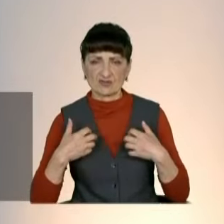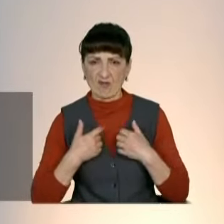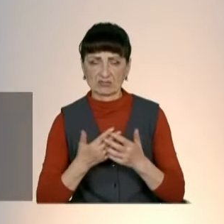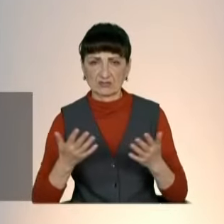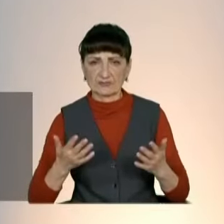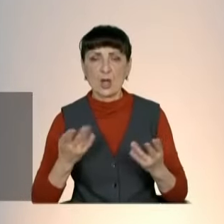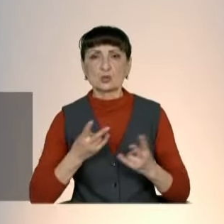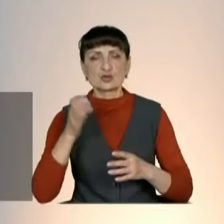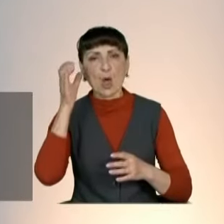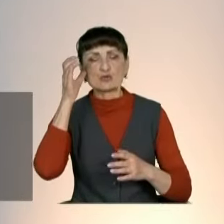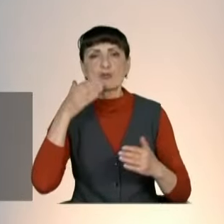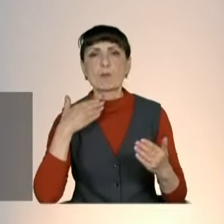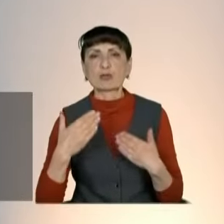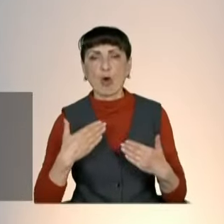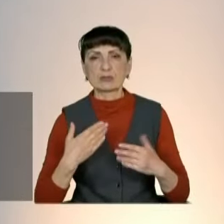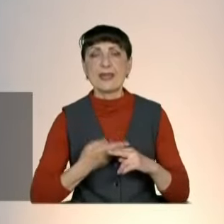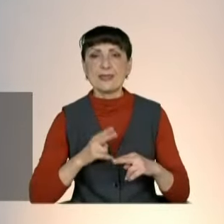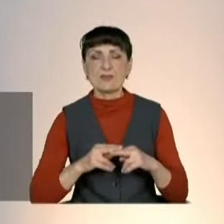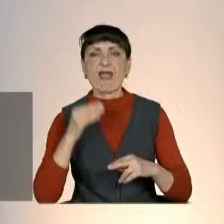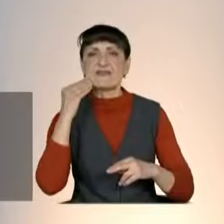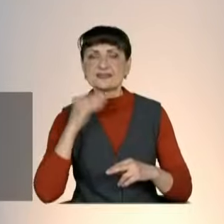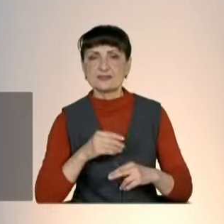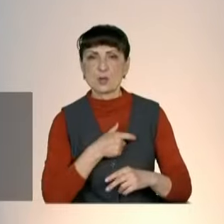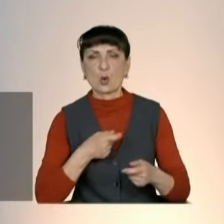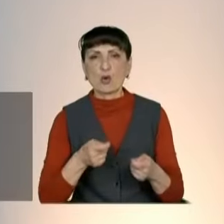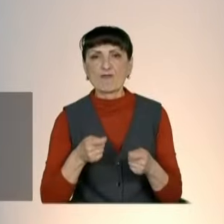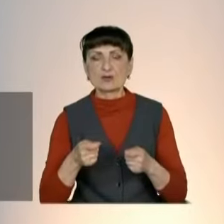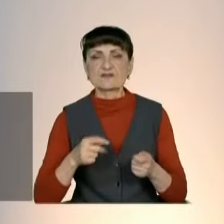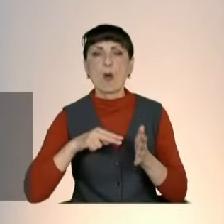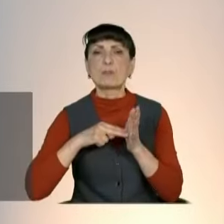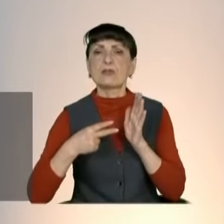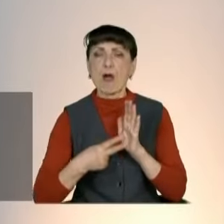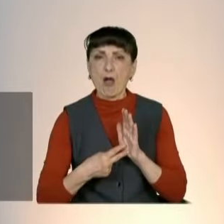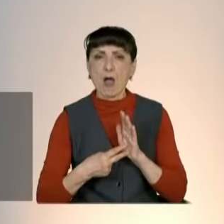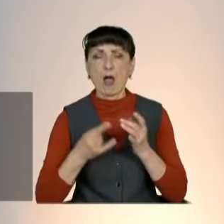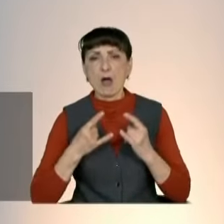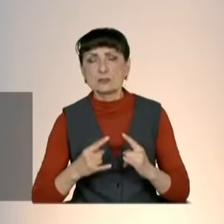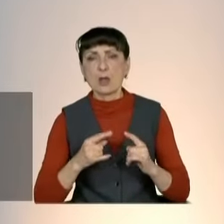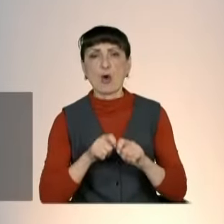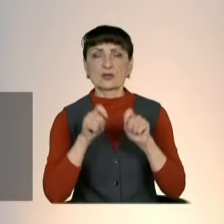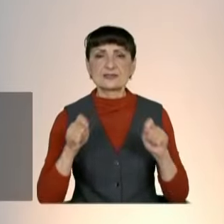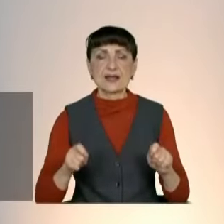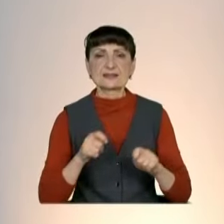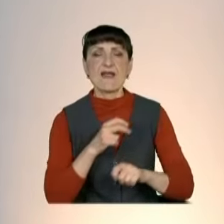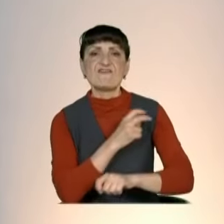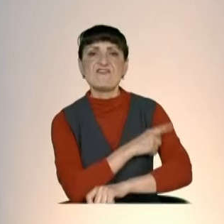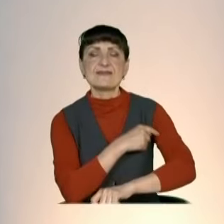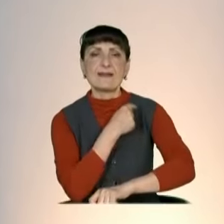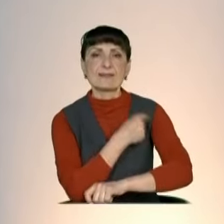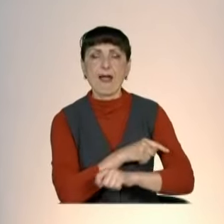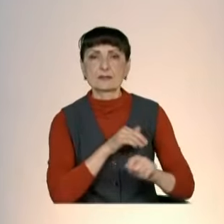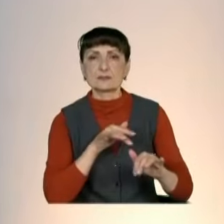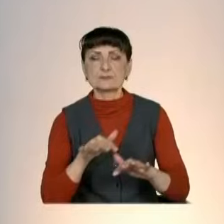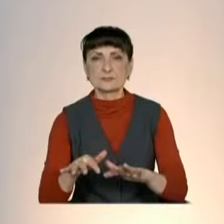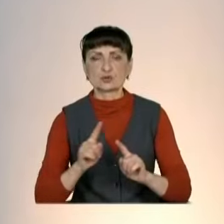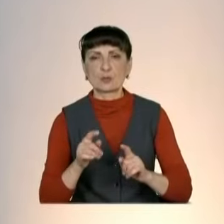необходим научный подход по именно эффективному менеджменту планирования организации ветеринарных мероприятий, чтобы не